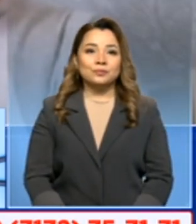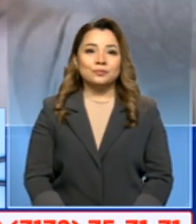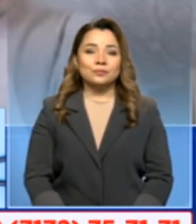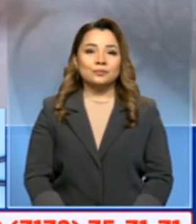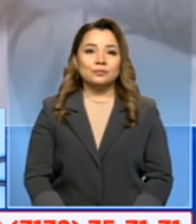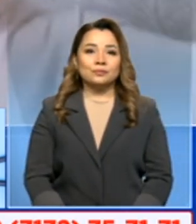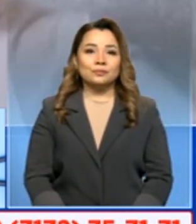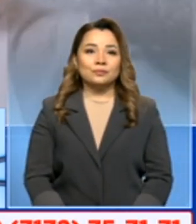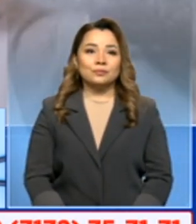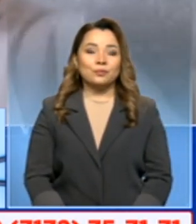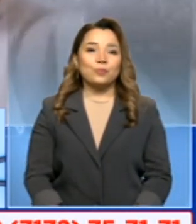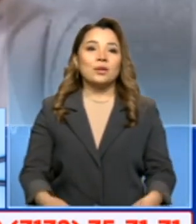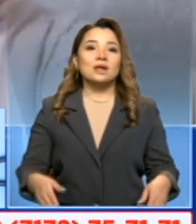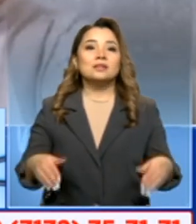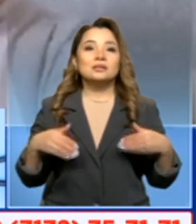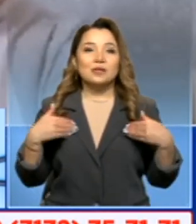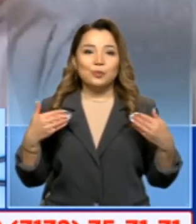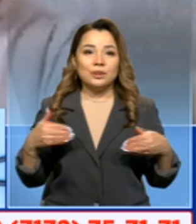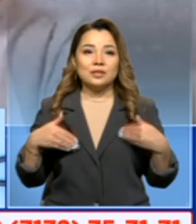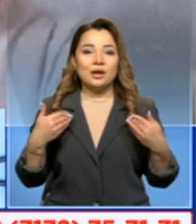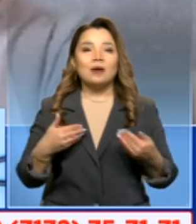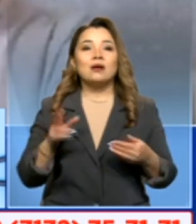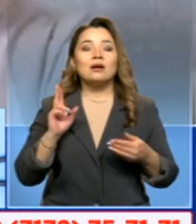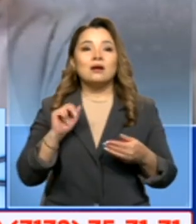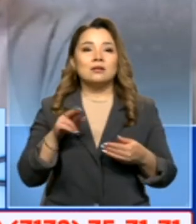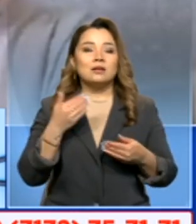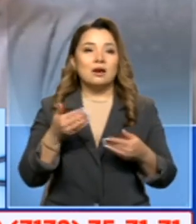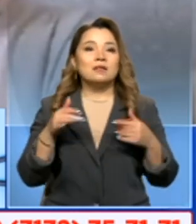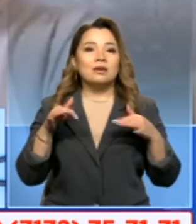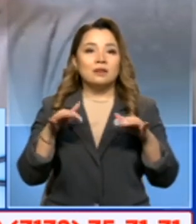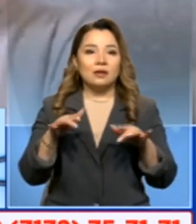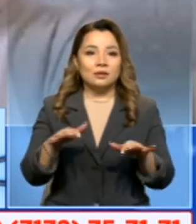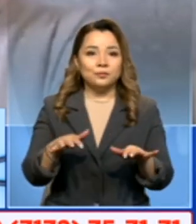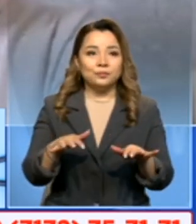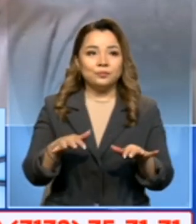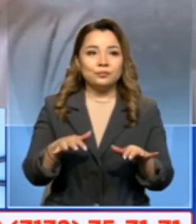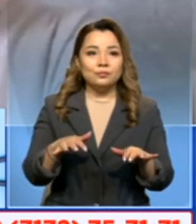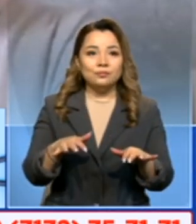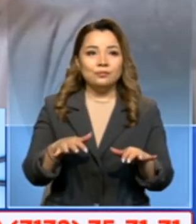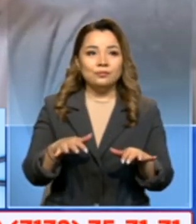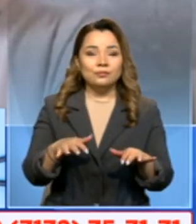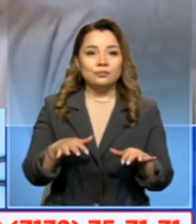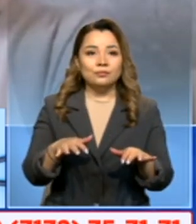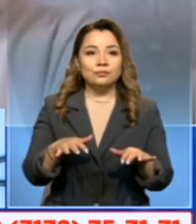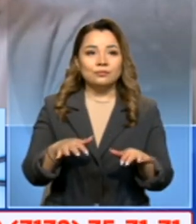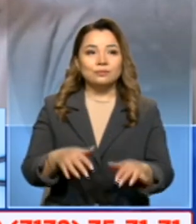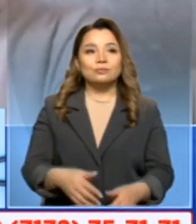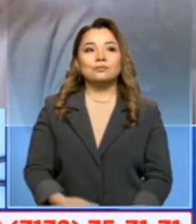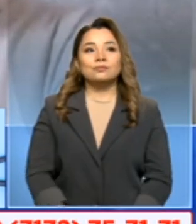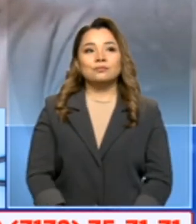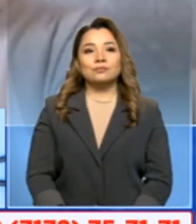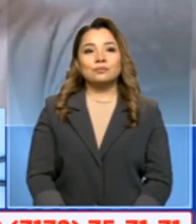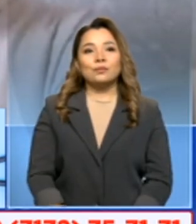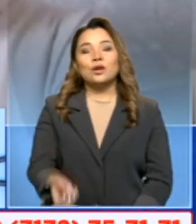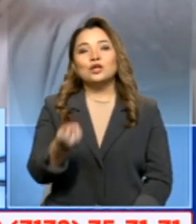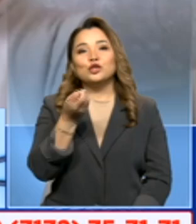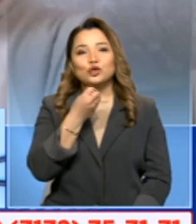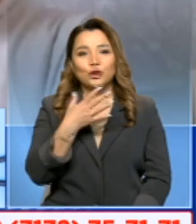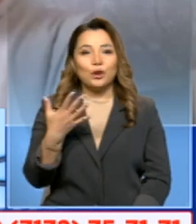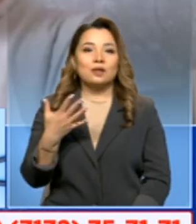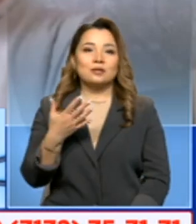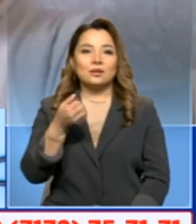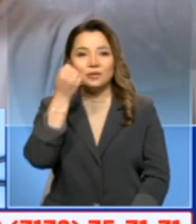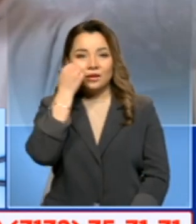Тыңдап тұрсыз ба бізді? Қалыңыз қалай? Иә, тыңдап тұрмын. Жақсы, Аллаға